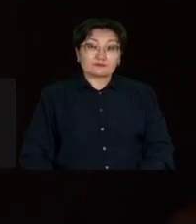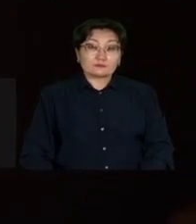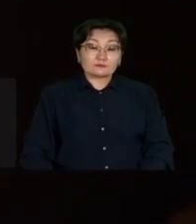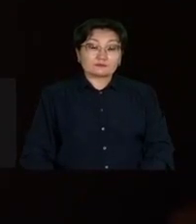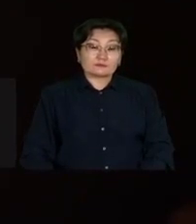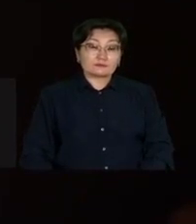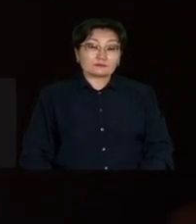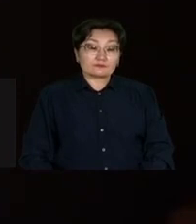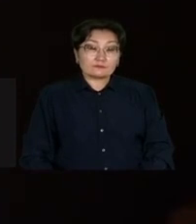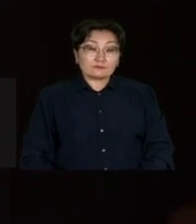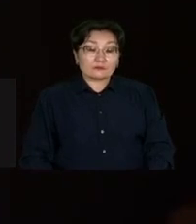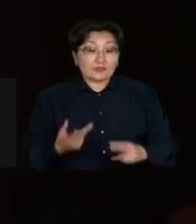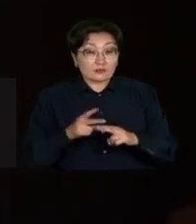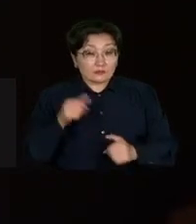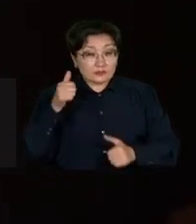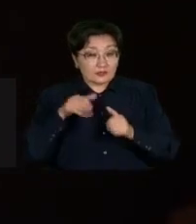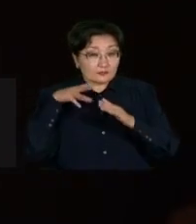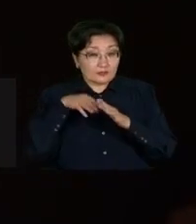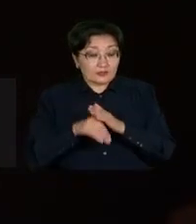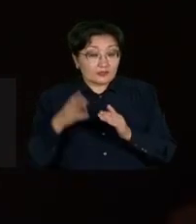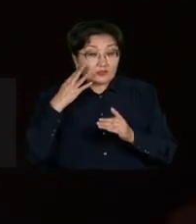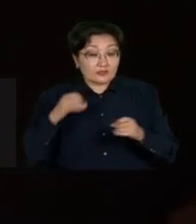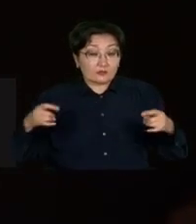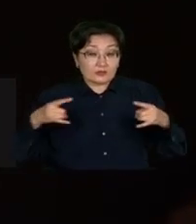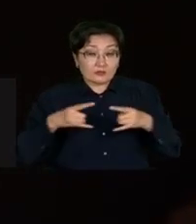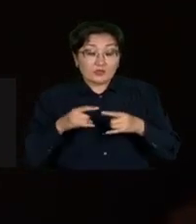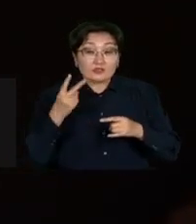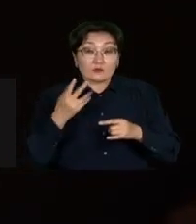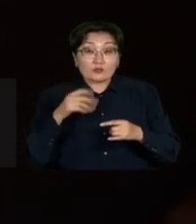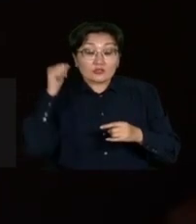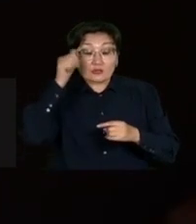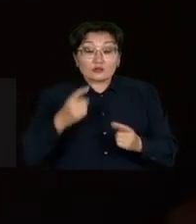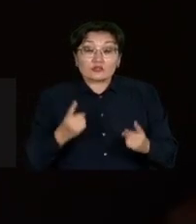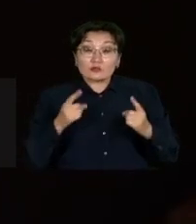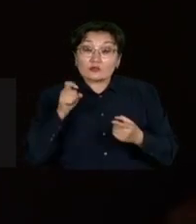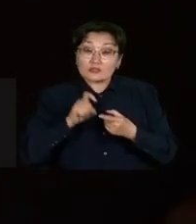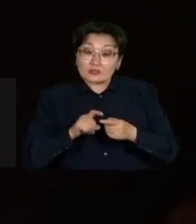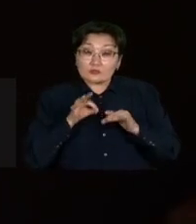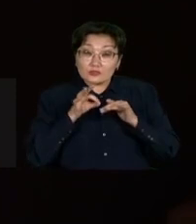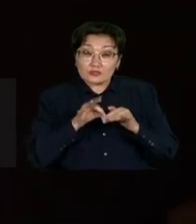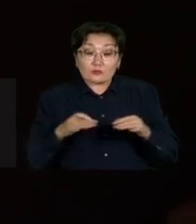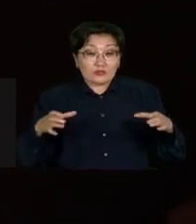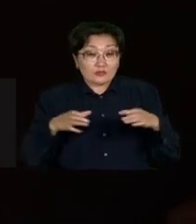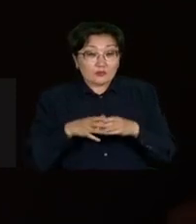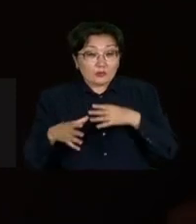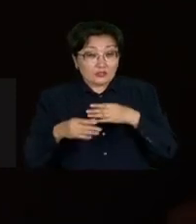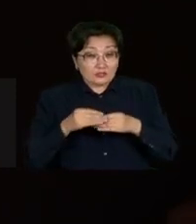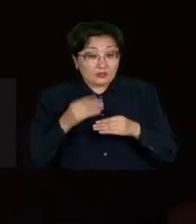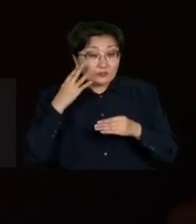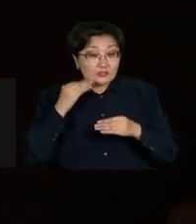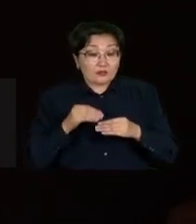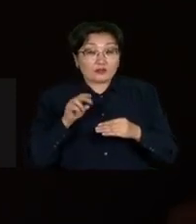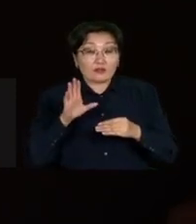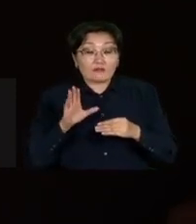В рамках этого конкурса. Осы байқаудың аясында Алматы телеарнасының 25 жылдық мерейтойына орай ұйымдастыру комитетімен бірлесіп Алматы